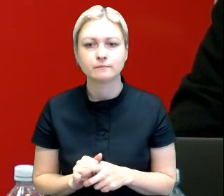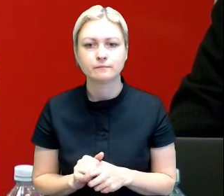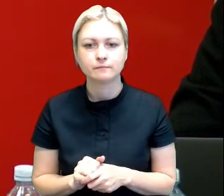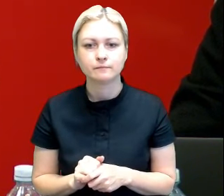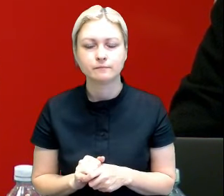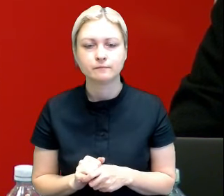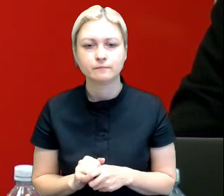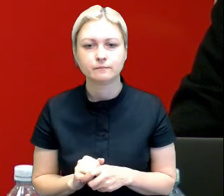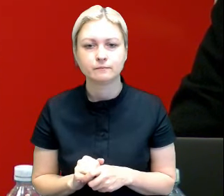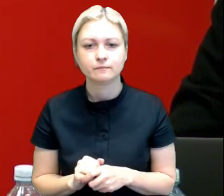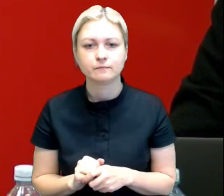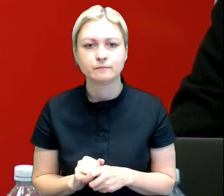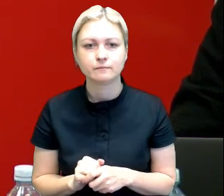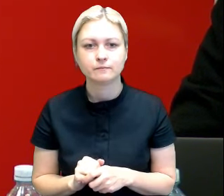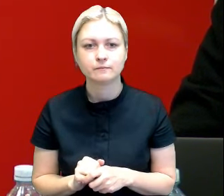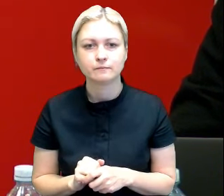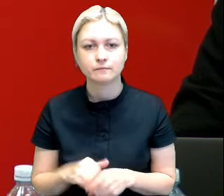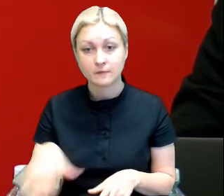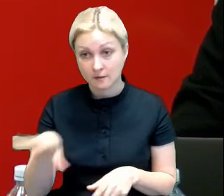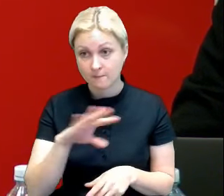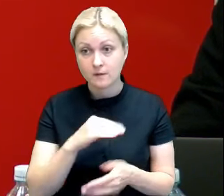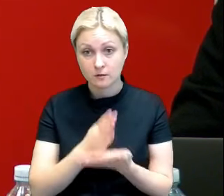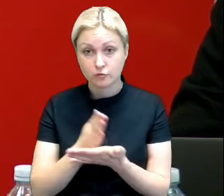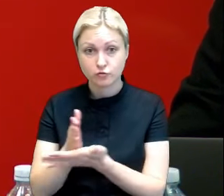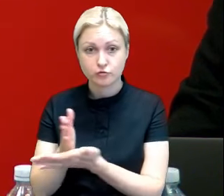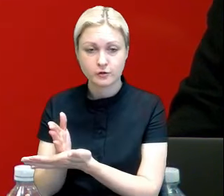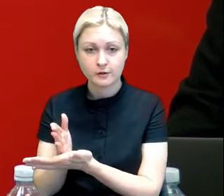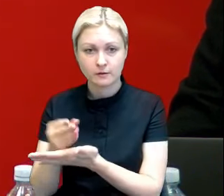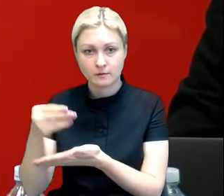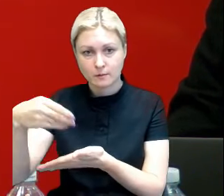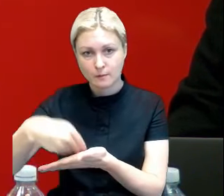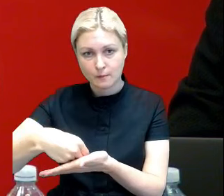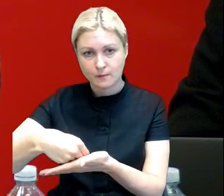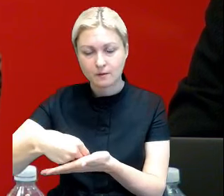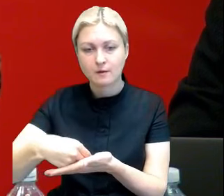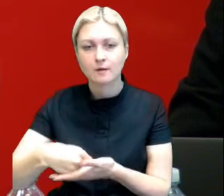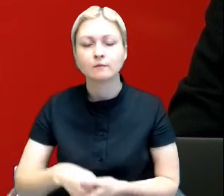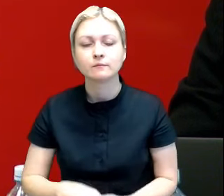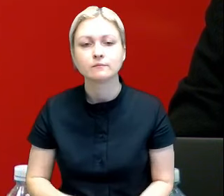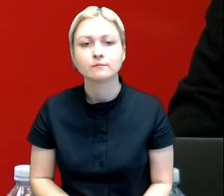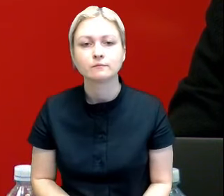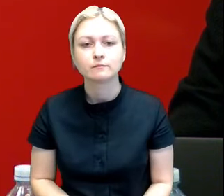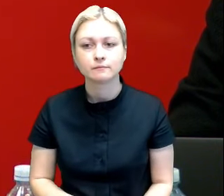ignoro visi yra gerai